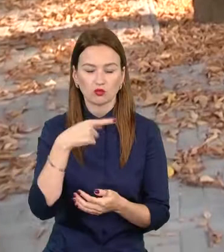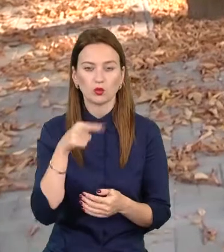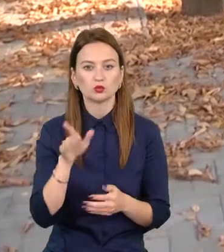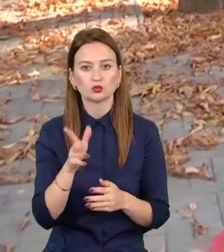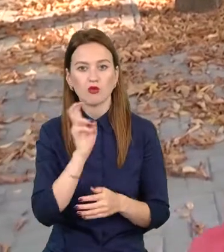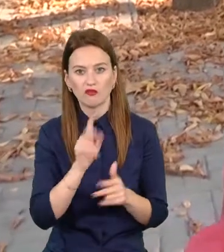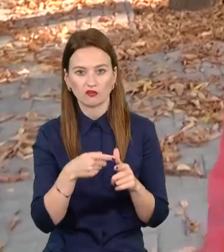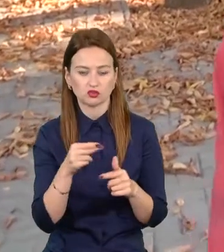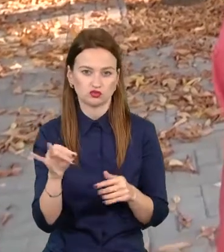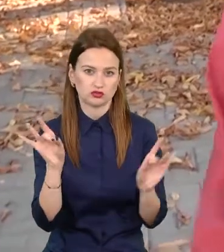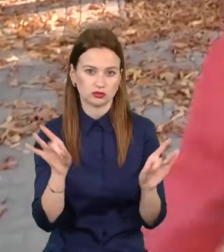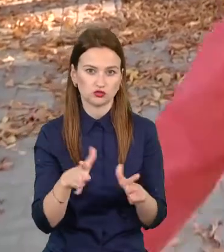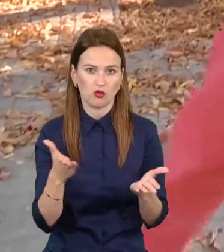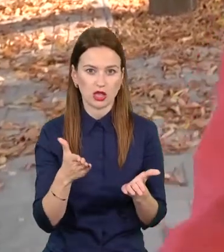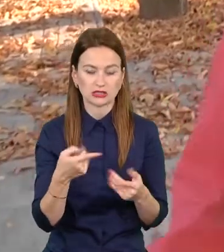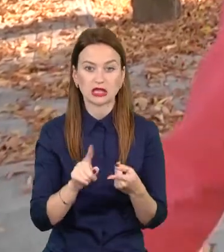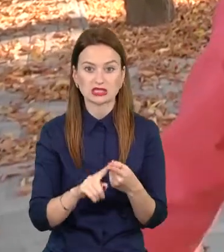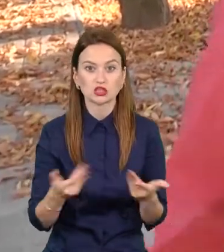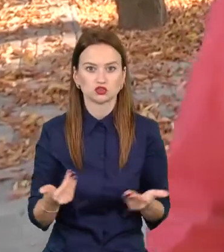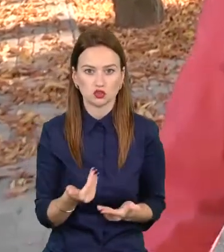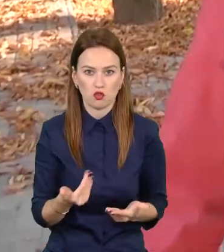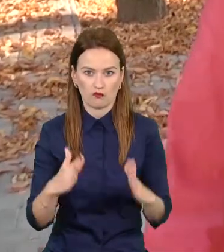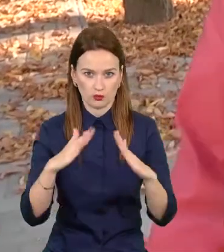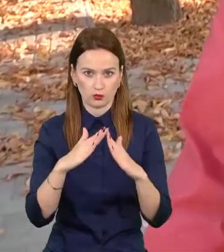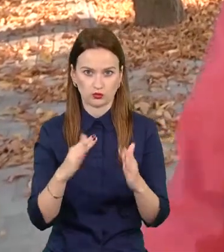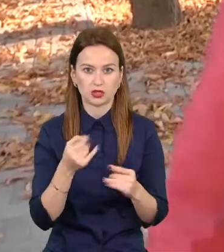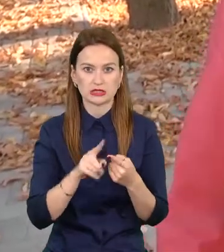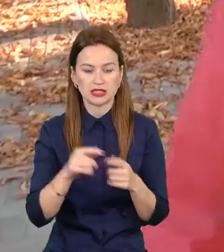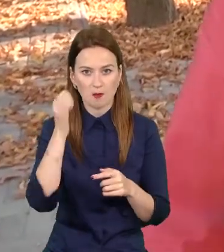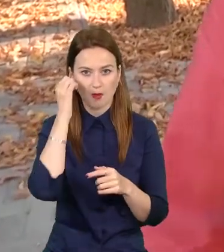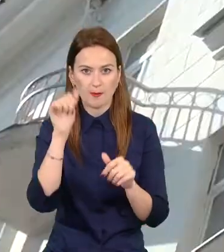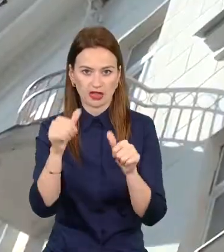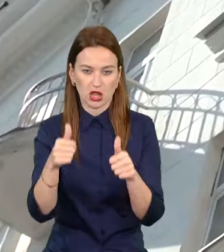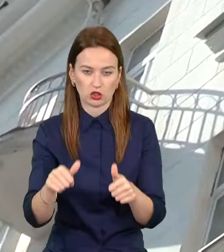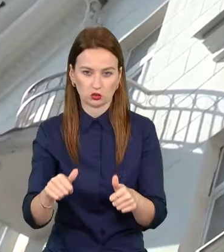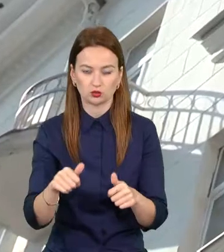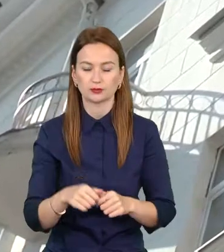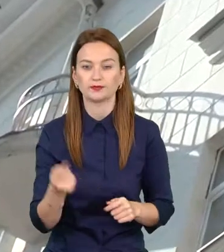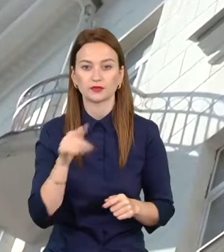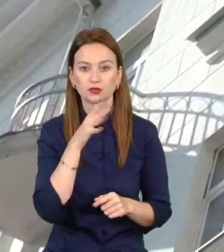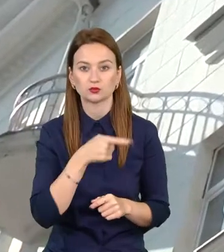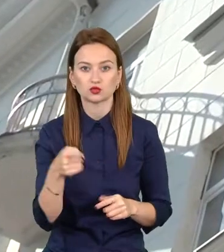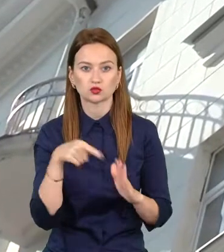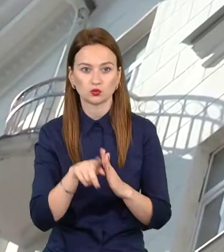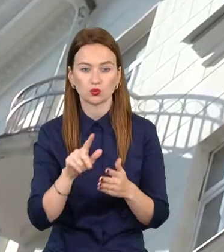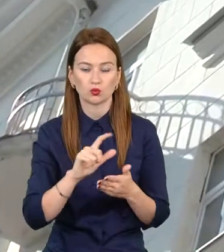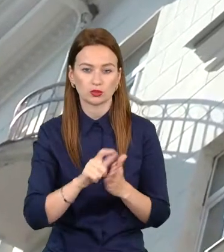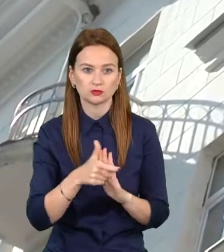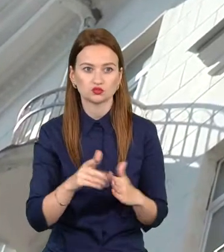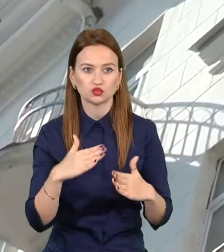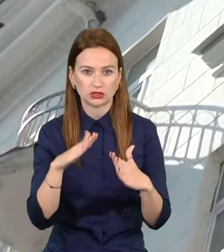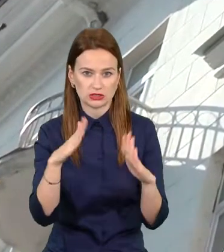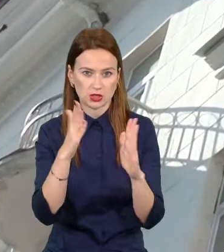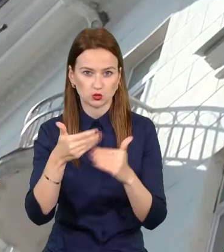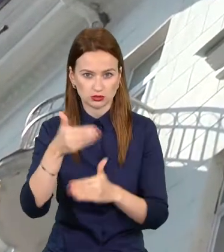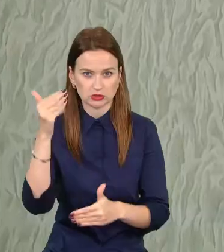кафе чи ресторан якийсь, хоча це житловий будинок і це пам'ятка архітектури. Тим часом у приміщенні тріскаються стіни та